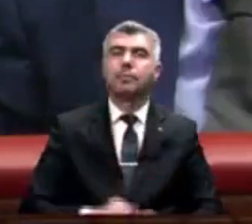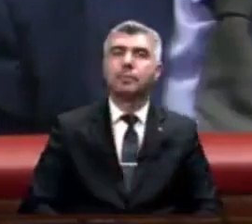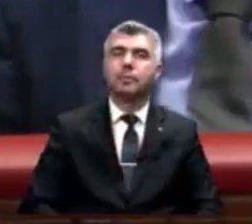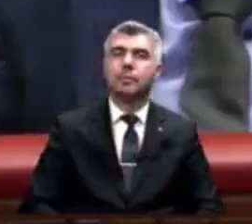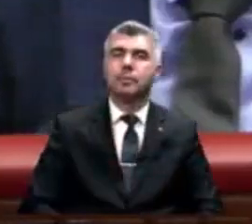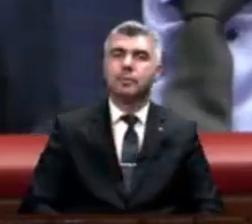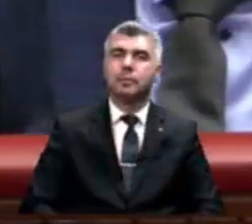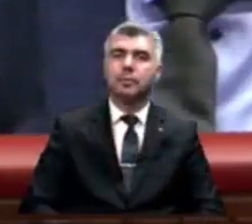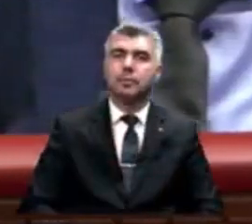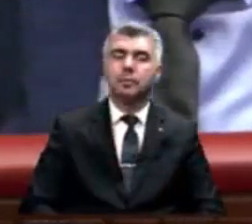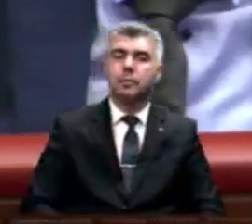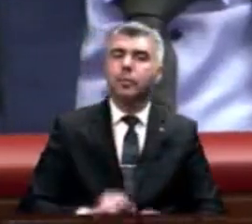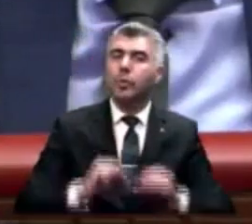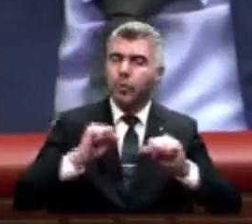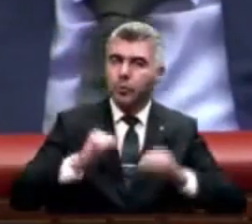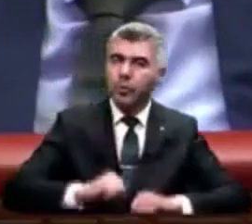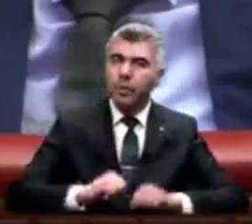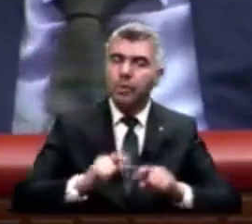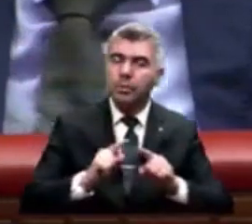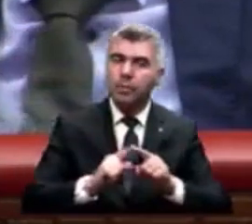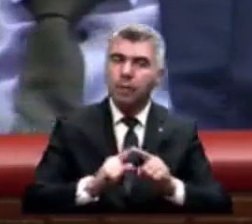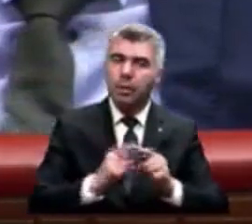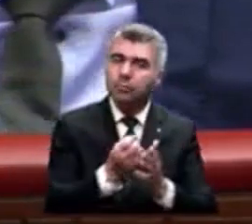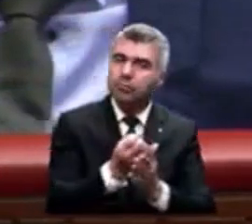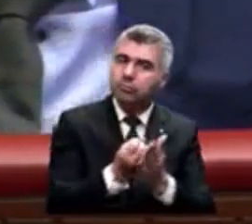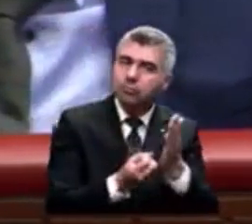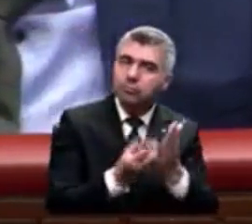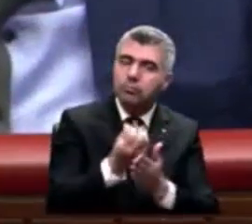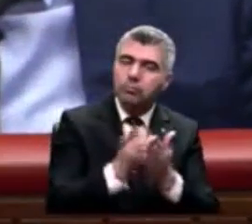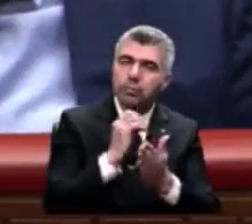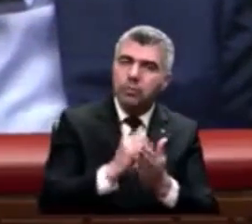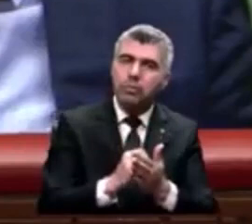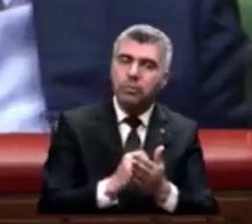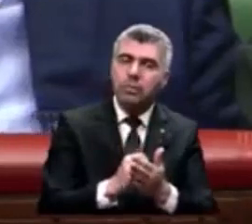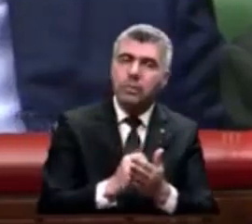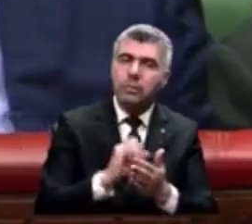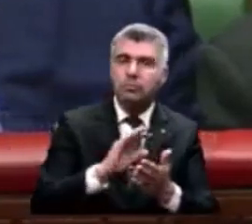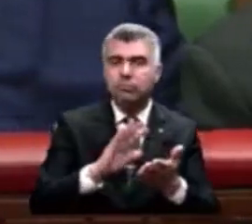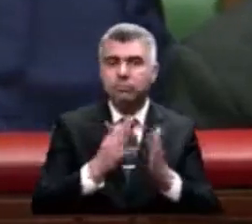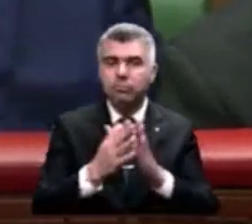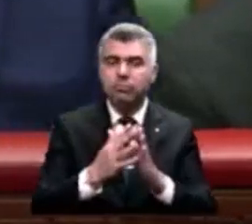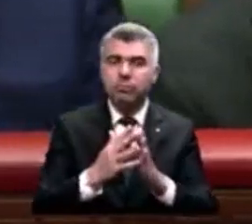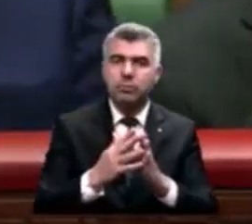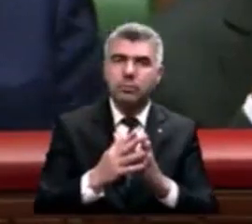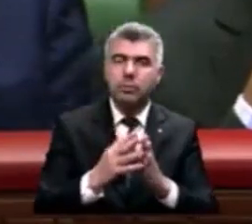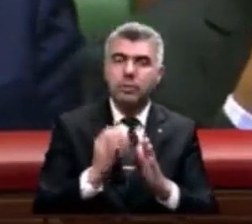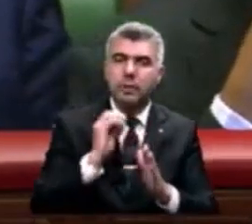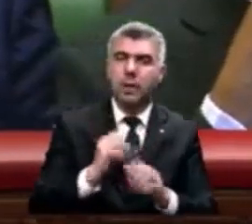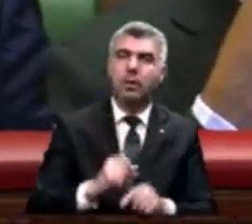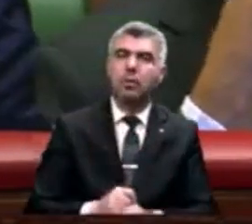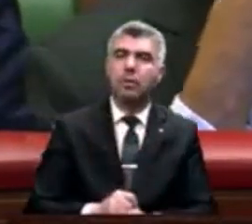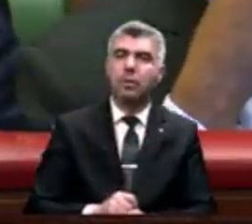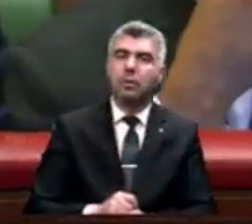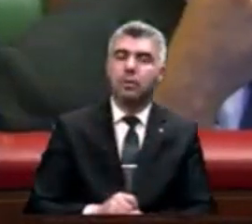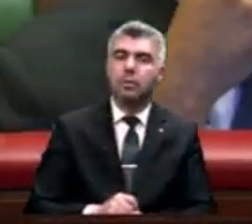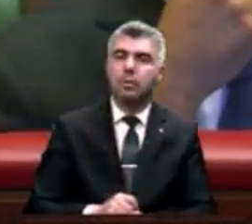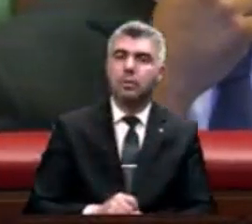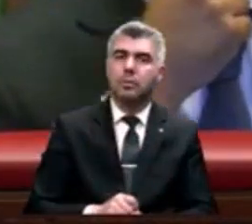باش تعبر على رايها لمده عده